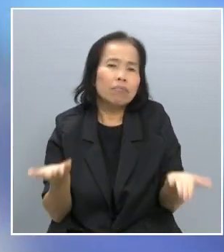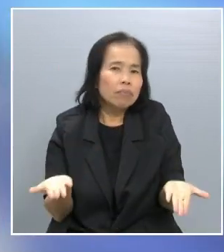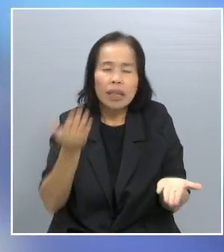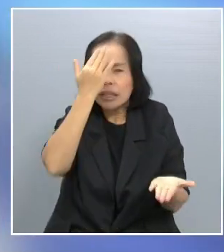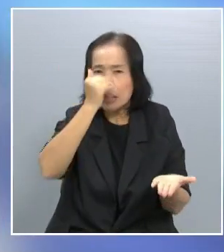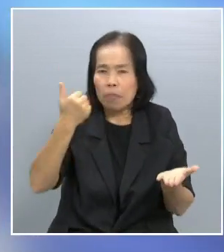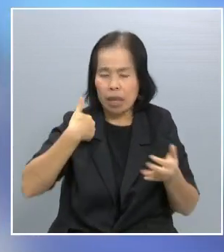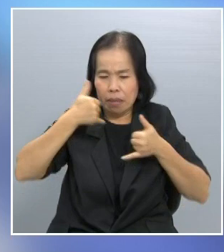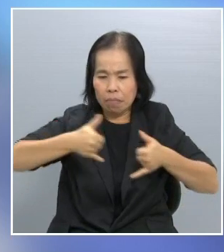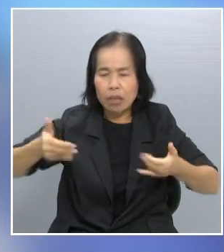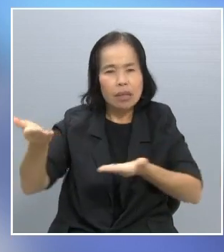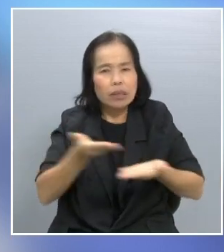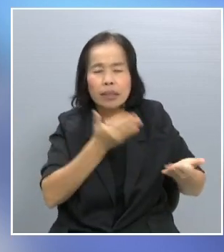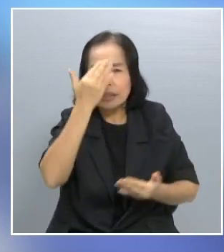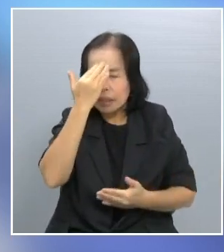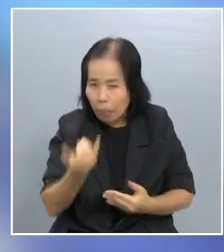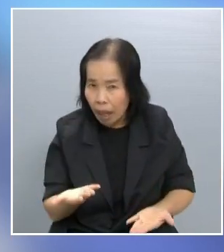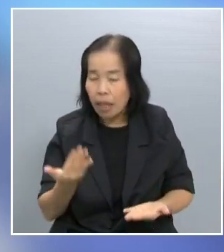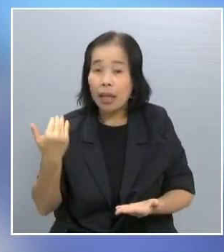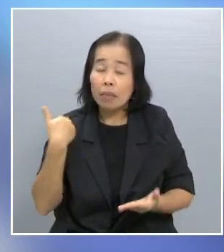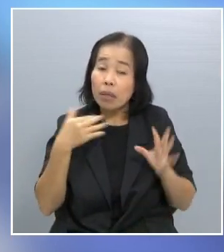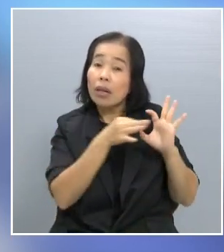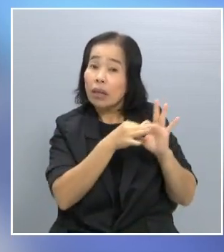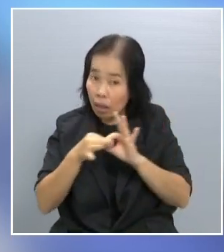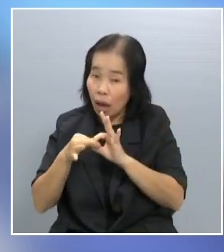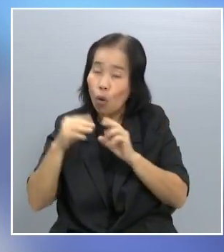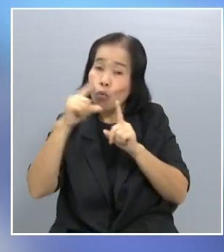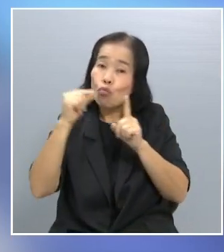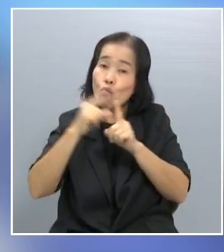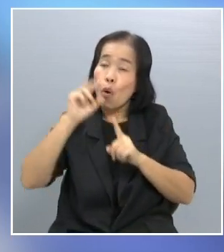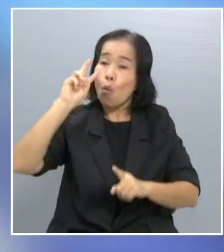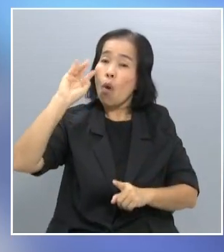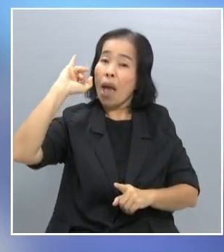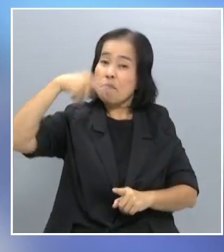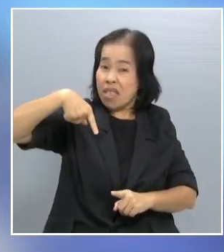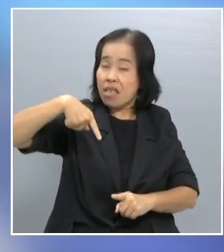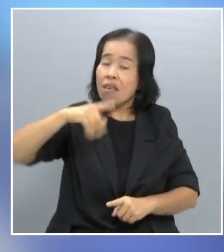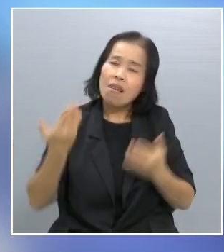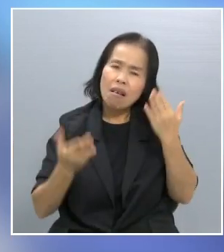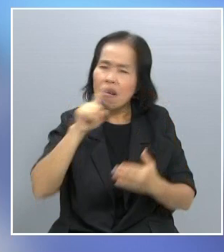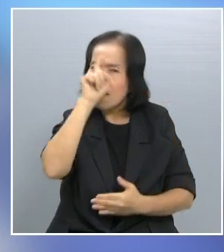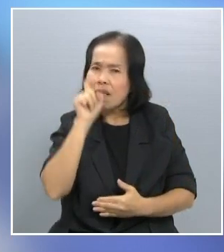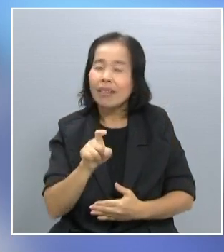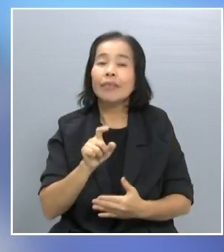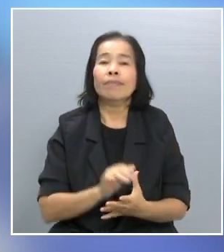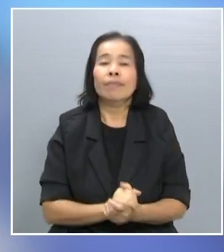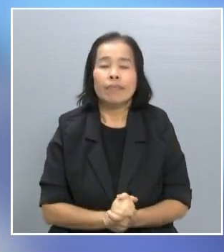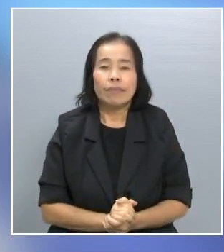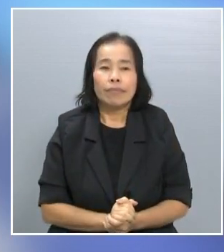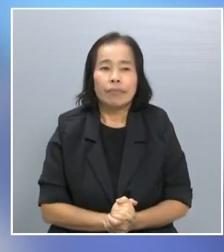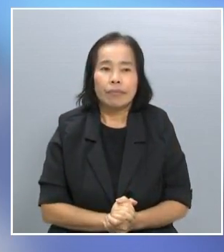นี้ปรากฏออกมาหรืออาจจะมีการเชื่อมโยงกับทัวร์ VVIP ก่อนหน้านี้หรือเปล่าเนี่ยครับคุณผู้ช